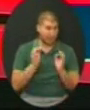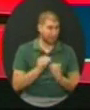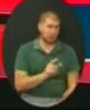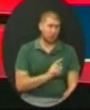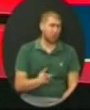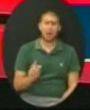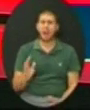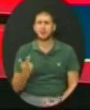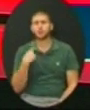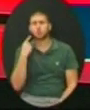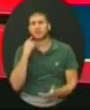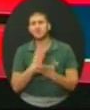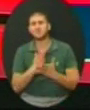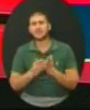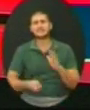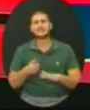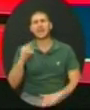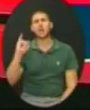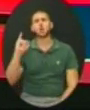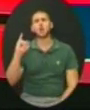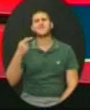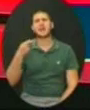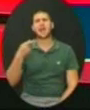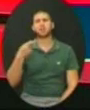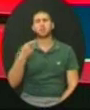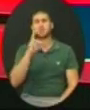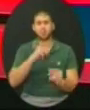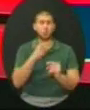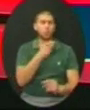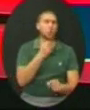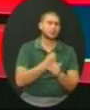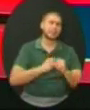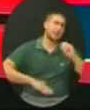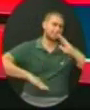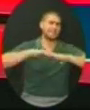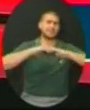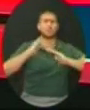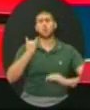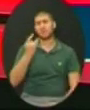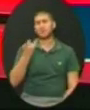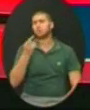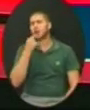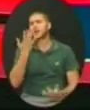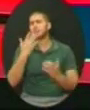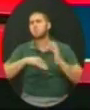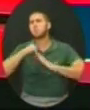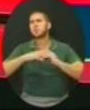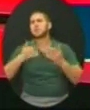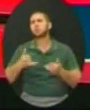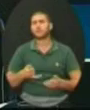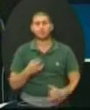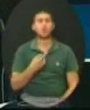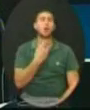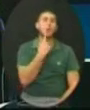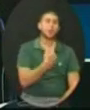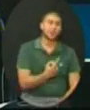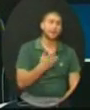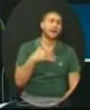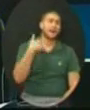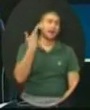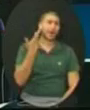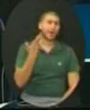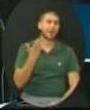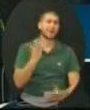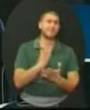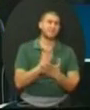אורית, אני שמעתי את השר יואב גלנד מדבר על כך שכן. הוא עושה מבחינתו את המקסימום, אבל בואי נזכור שבכל... כמה בונים עכשיו? אז אומרים שאחרי